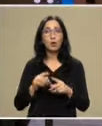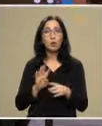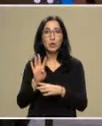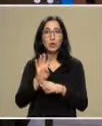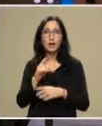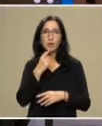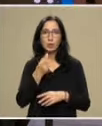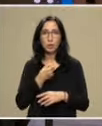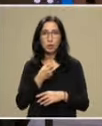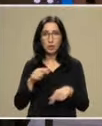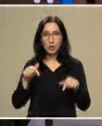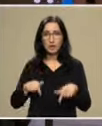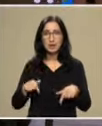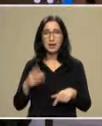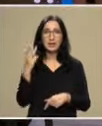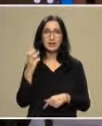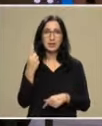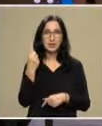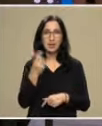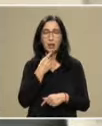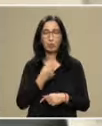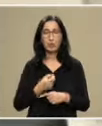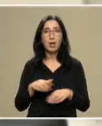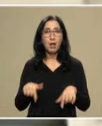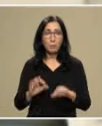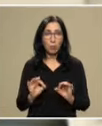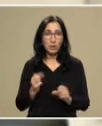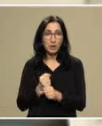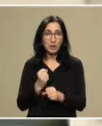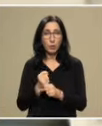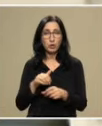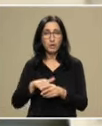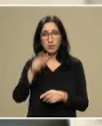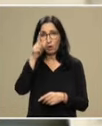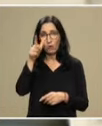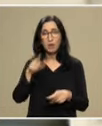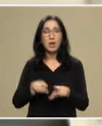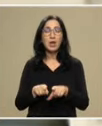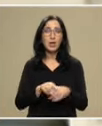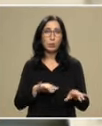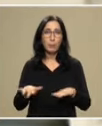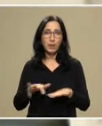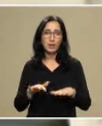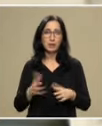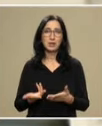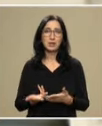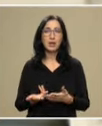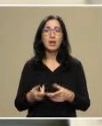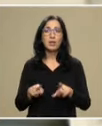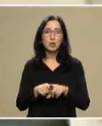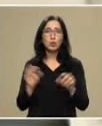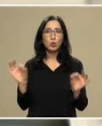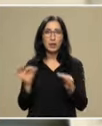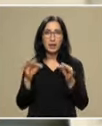14-та си годишнина. Сега е на 31. В момента работя в София като пианист най-вече, а